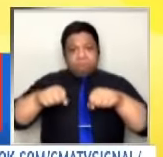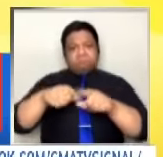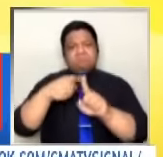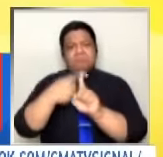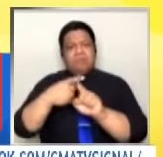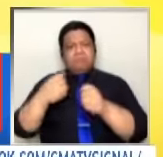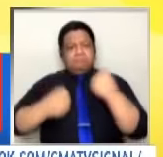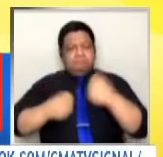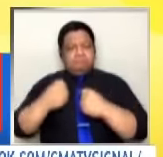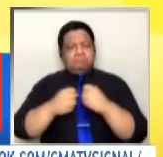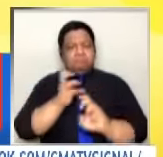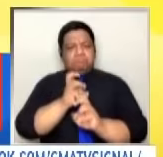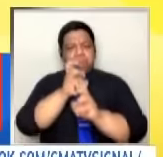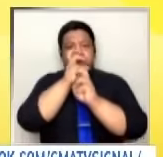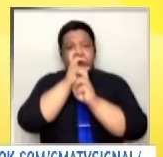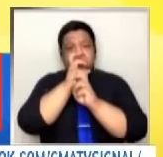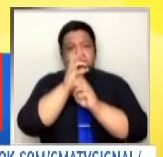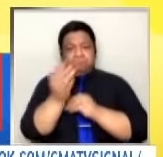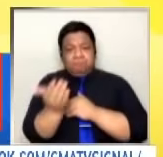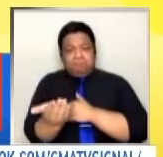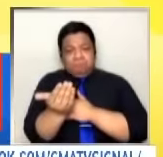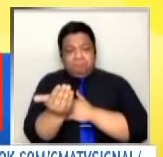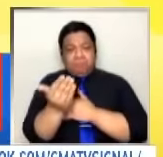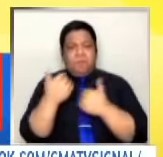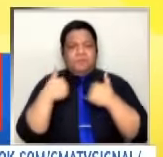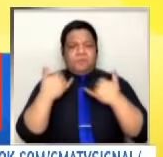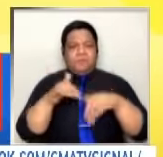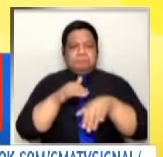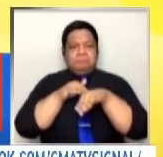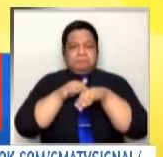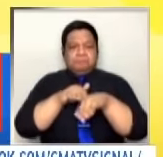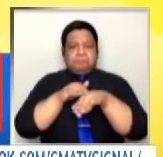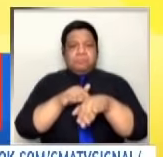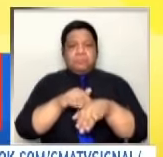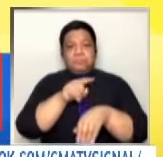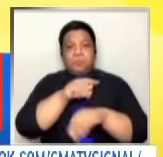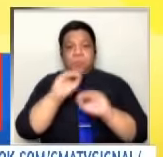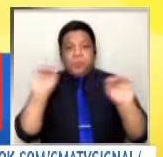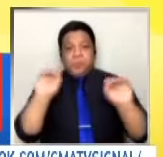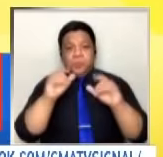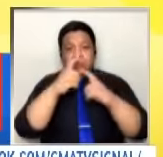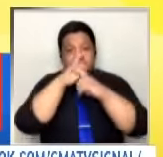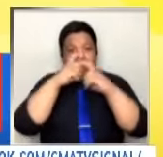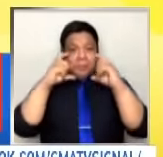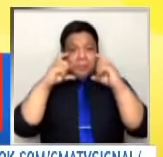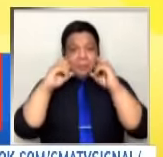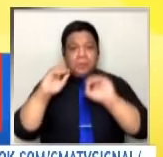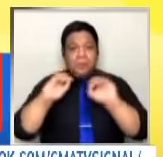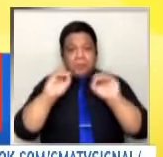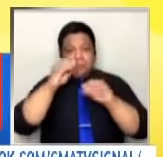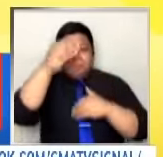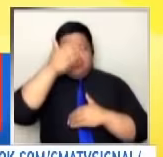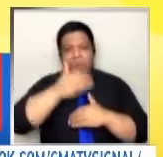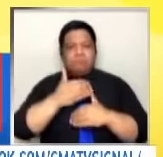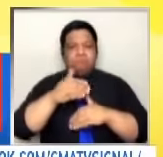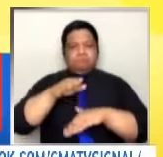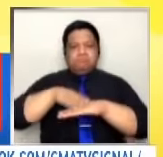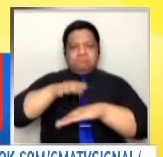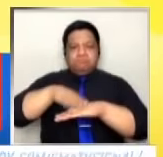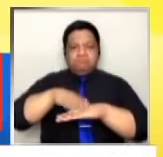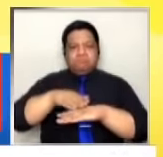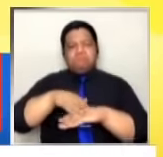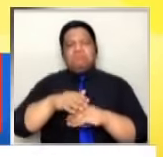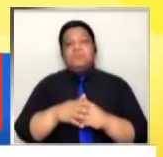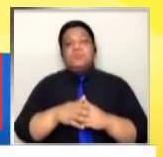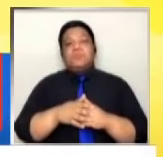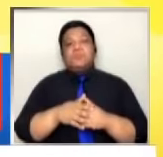nagkaroon ng bahagyang traffic sa checkpoint. Sinisita ang mga walang suot na face mask at face shield. Dito naman sa isa pang boundary ng Marikina at Cainta